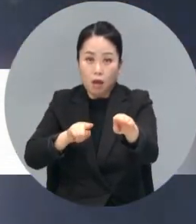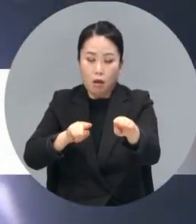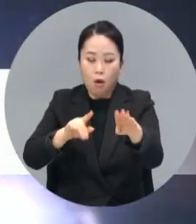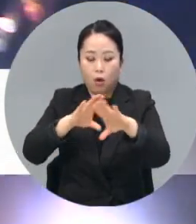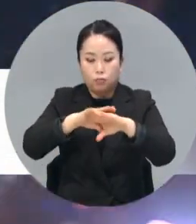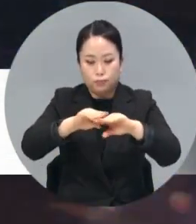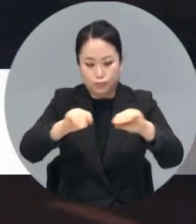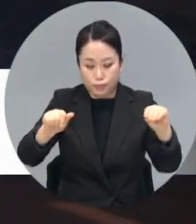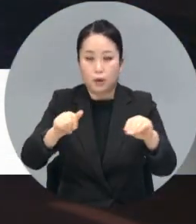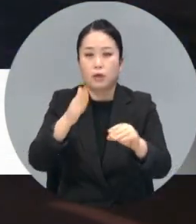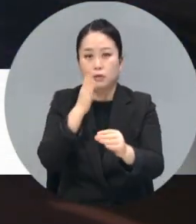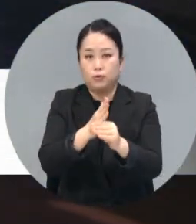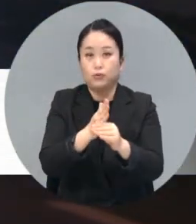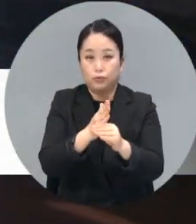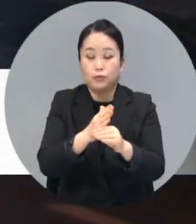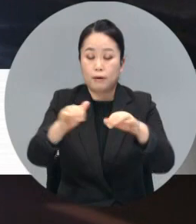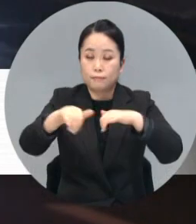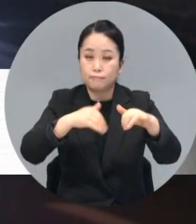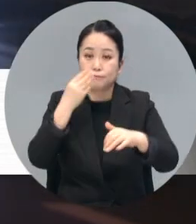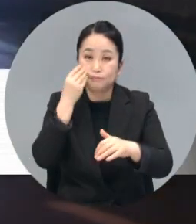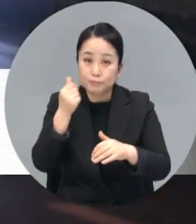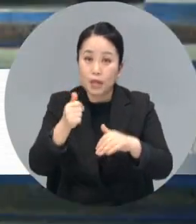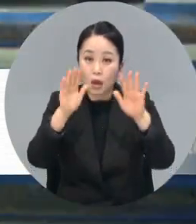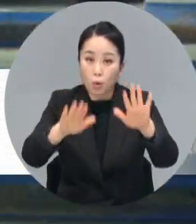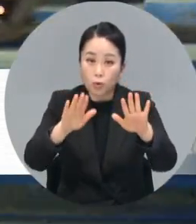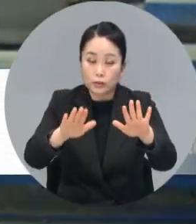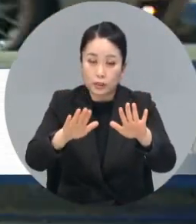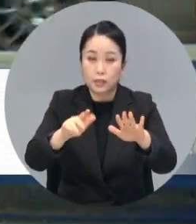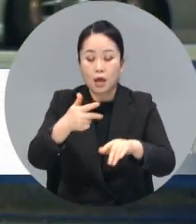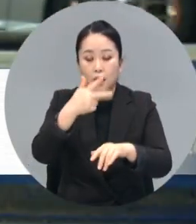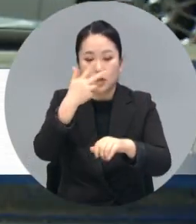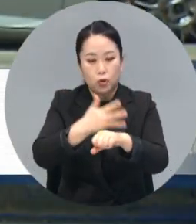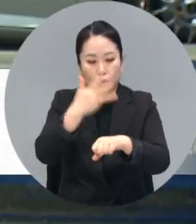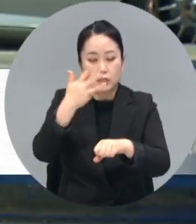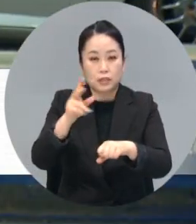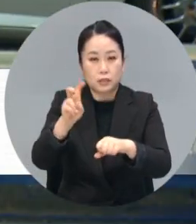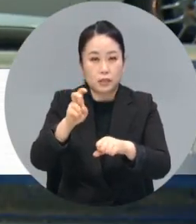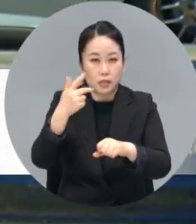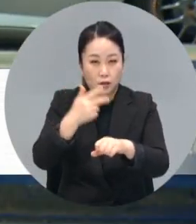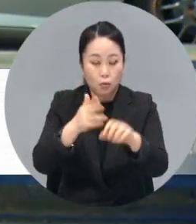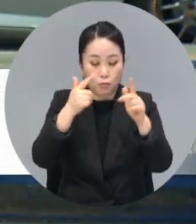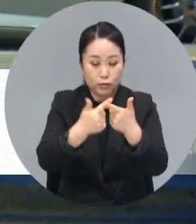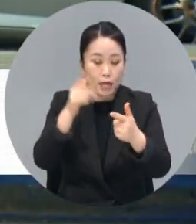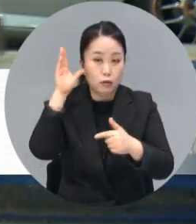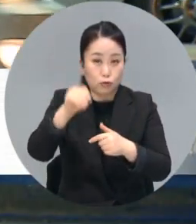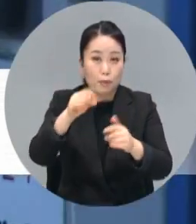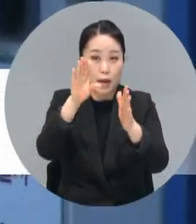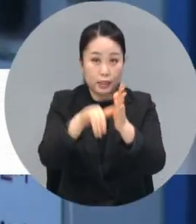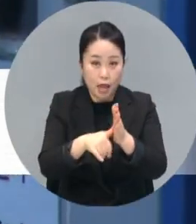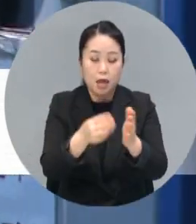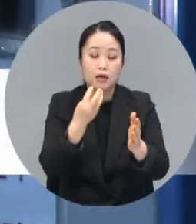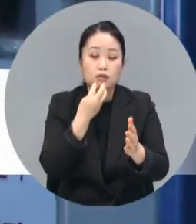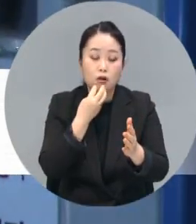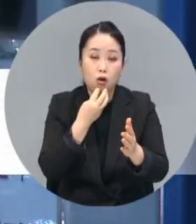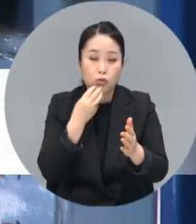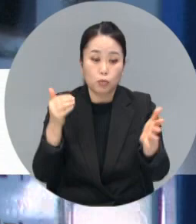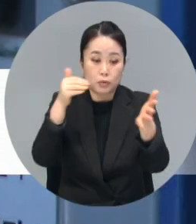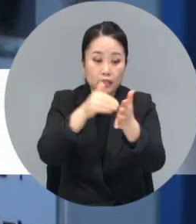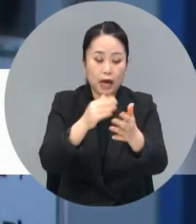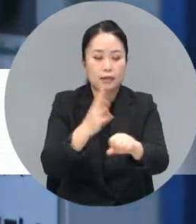8시 요금소 출발 기준 서울과 부산을 오가는 양방향 모두 4시간 30분이 걸릴 것으로 예상됩니다.